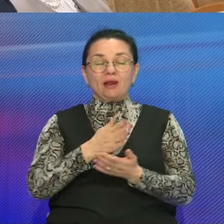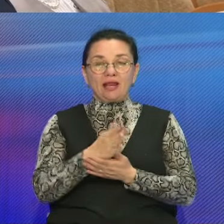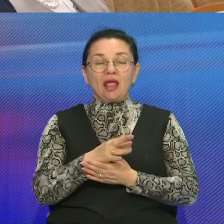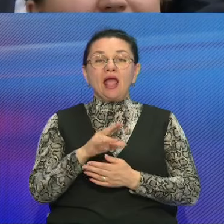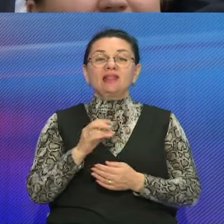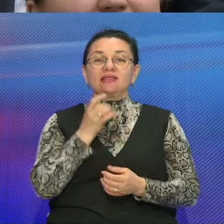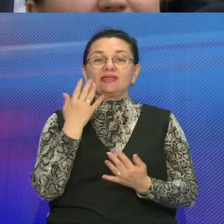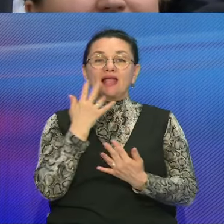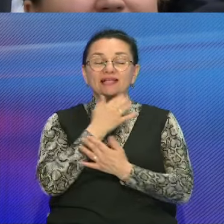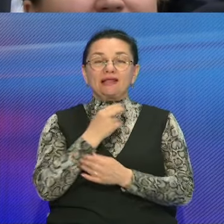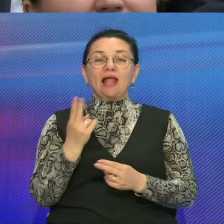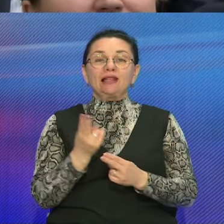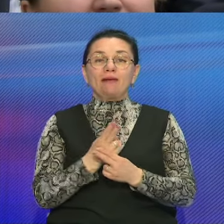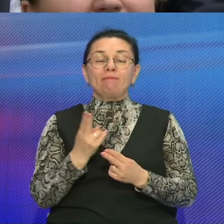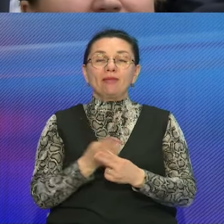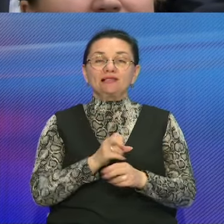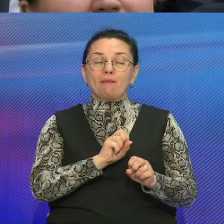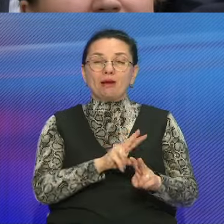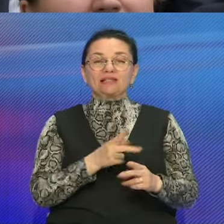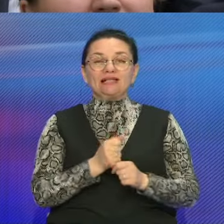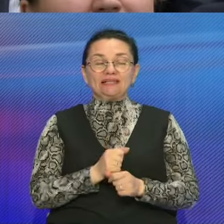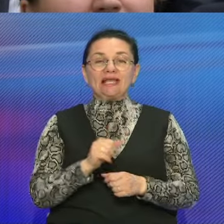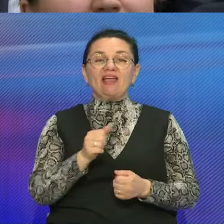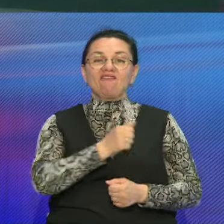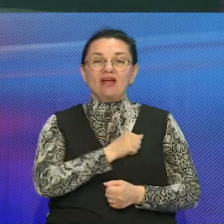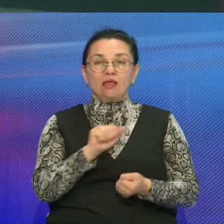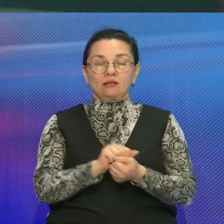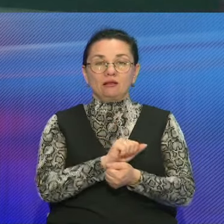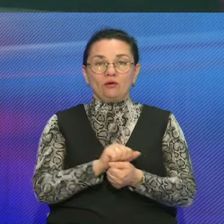безпеки, воєнну доктрину, програму соціально-економічного розвитку.